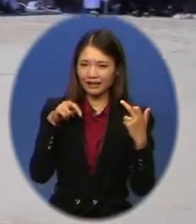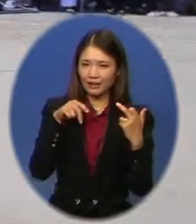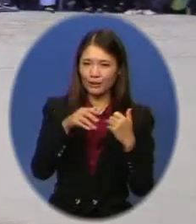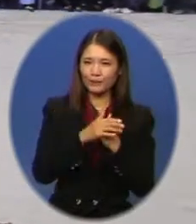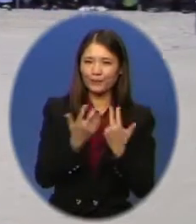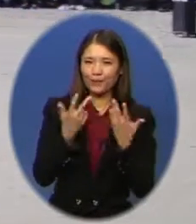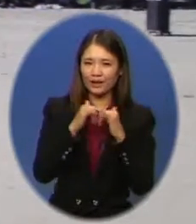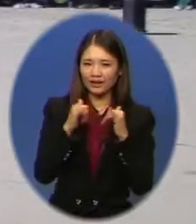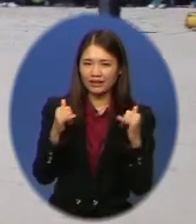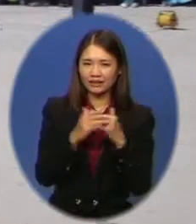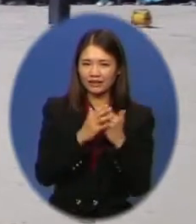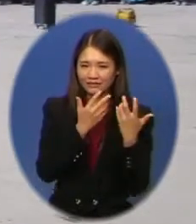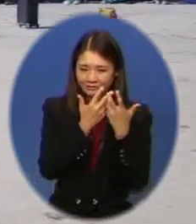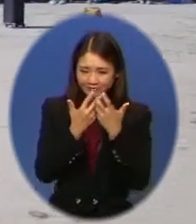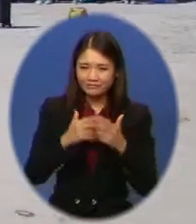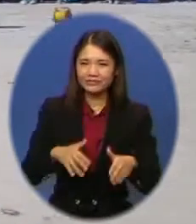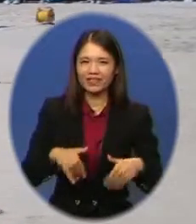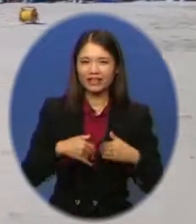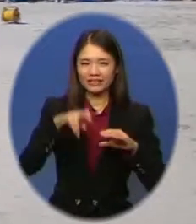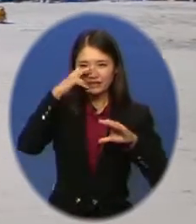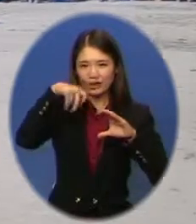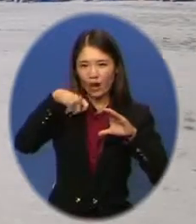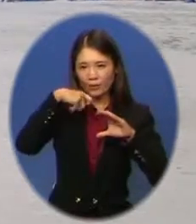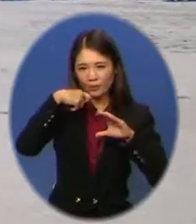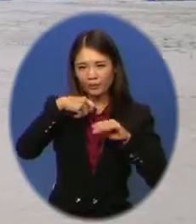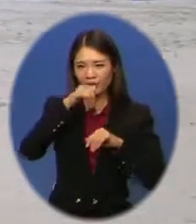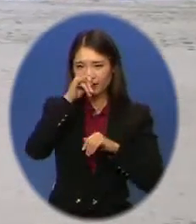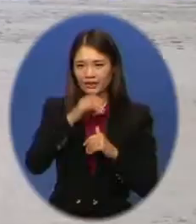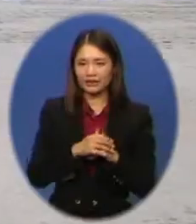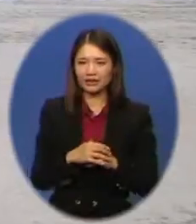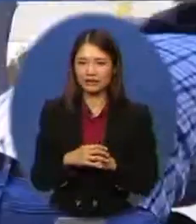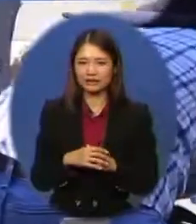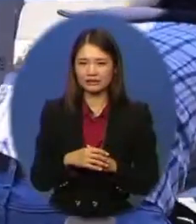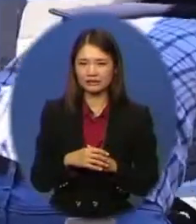봉사자들이 준비한 푸짐하고 따뜻한 점심 식사가 제공되었는데요.